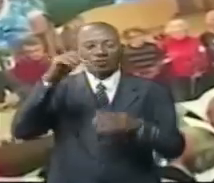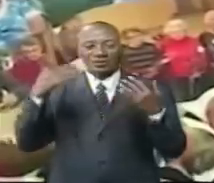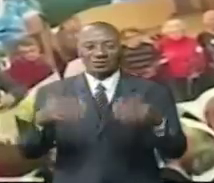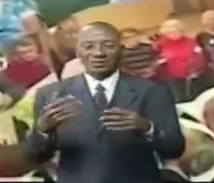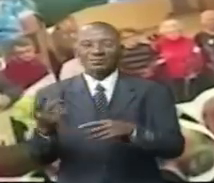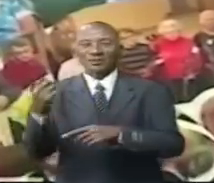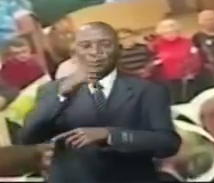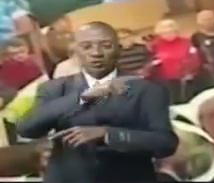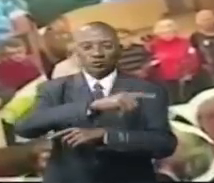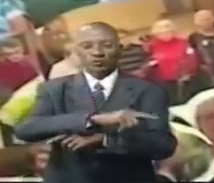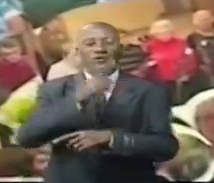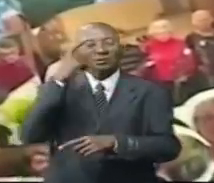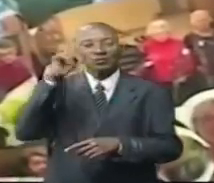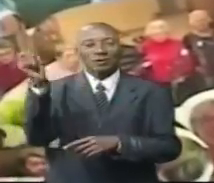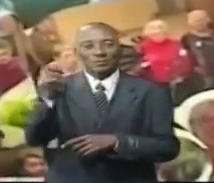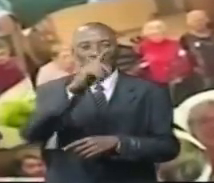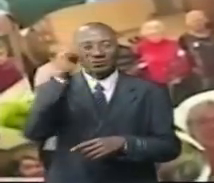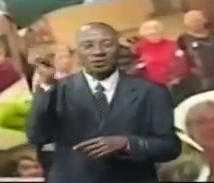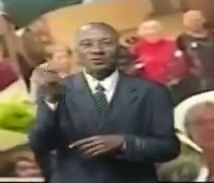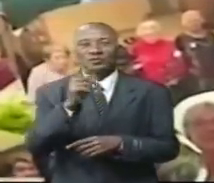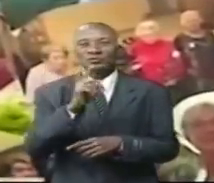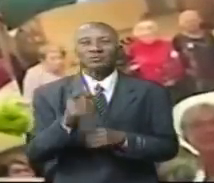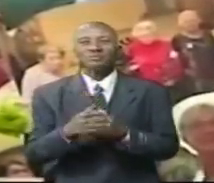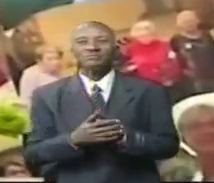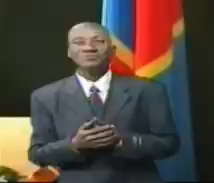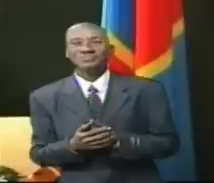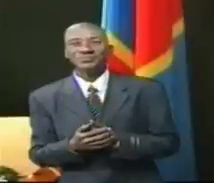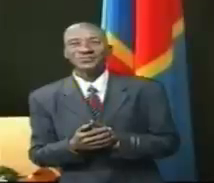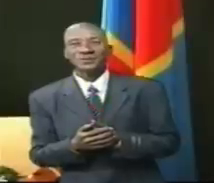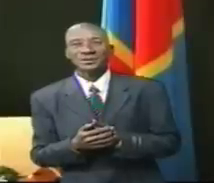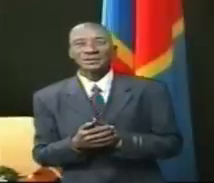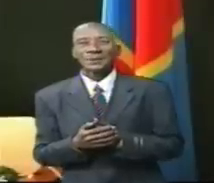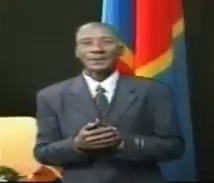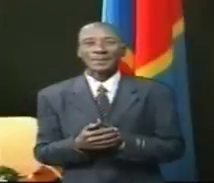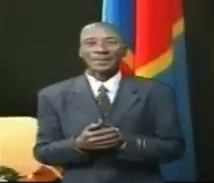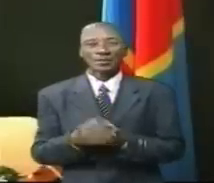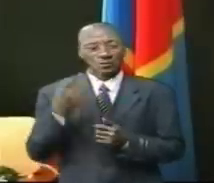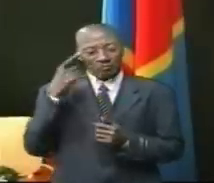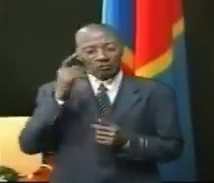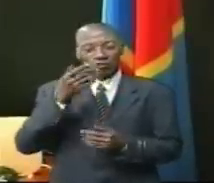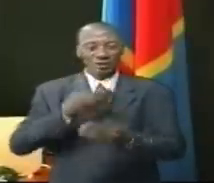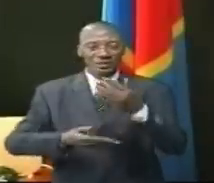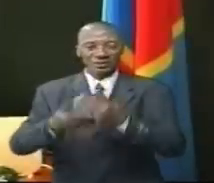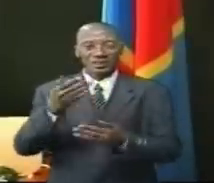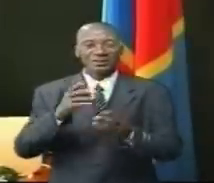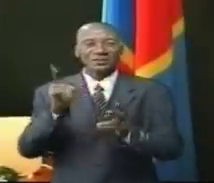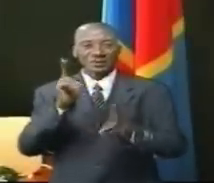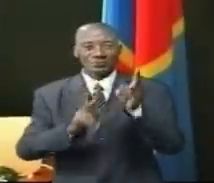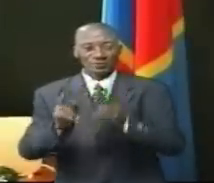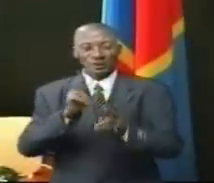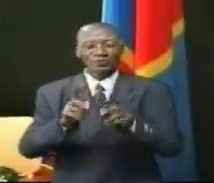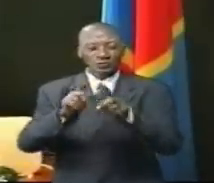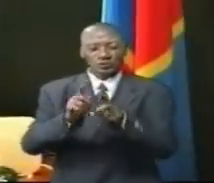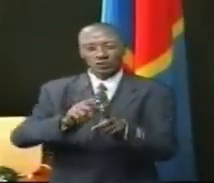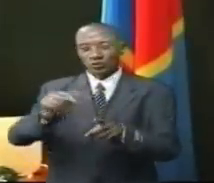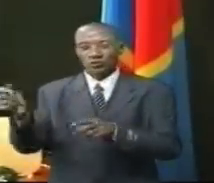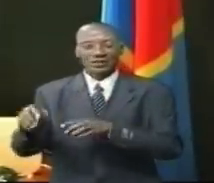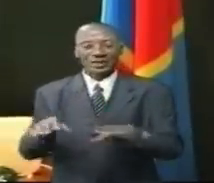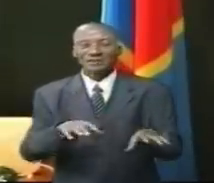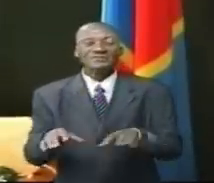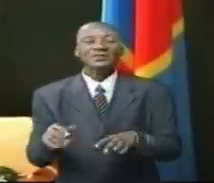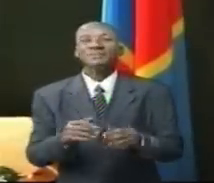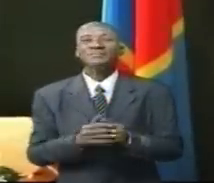de la population sur un thème d'actualité portant sur les questions de population et de développement.